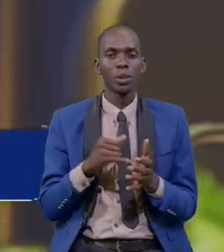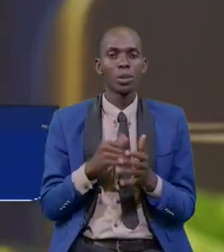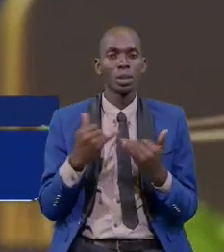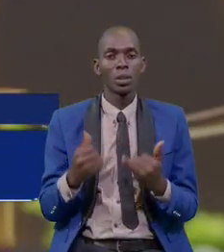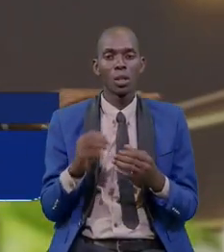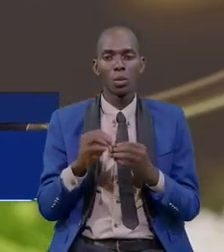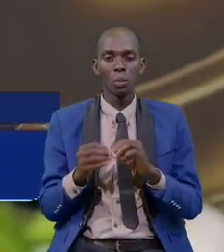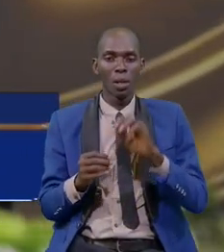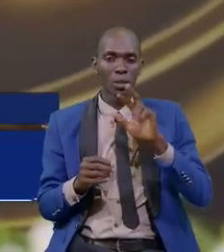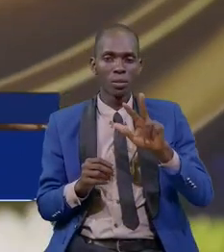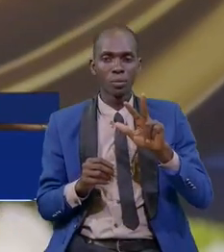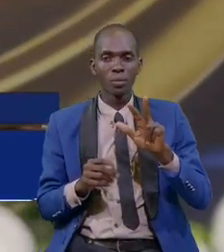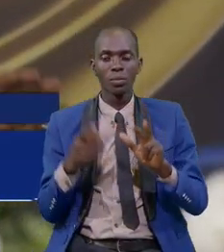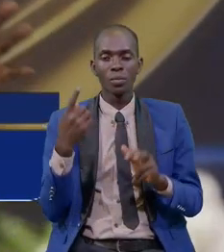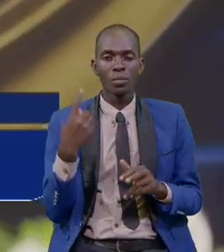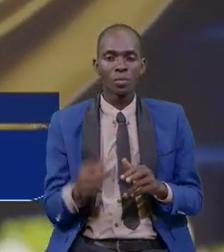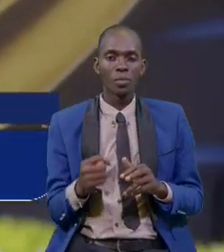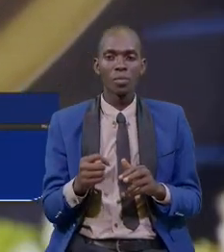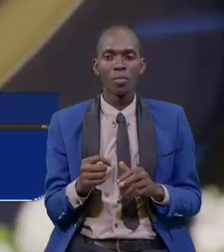Point numéro 2, c'est le rôle